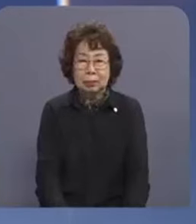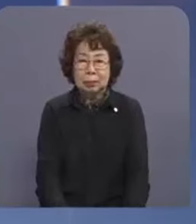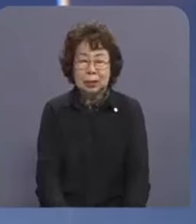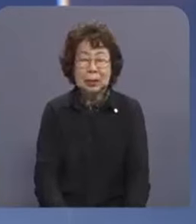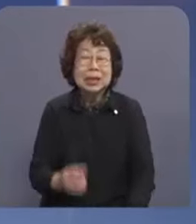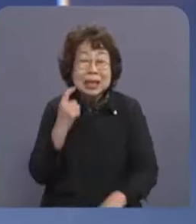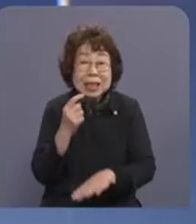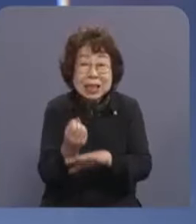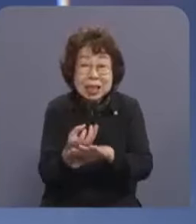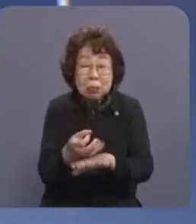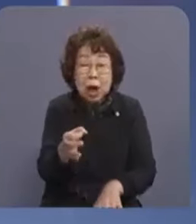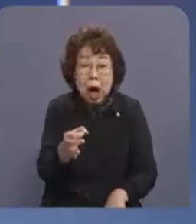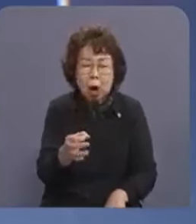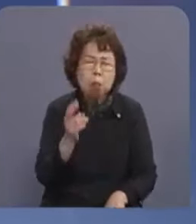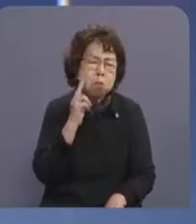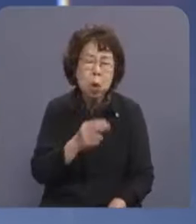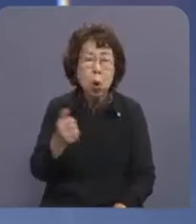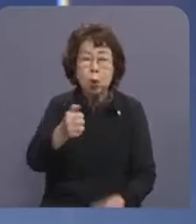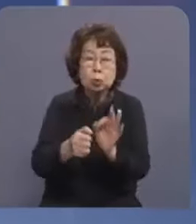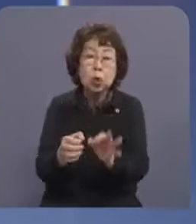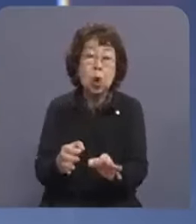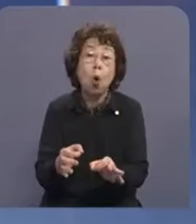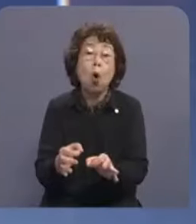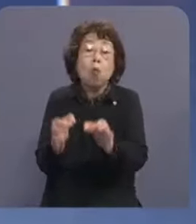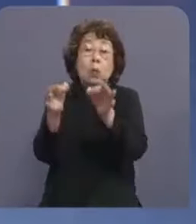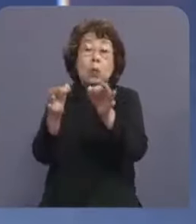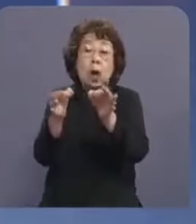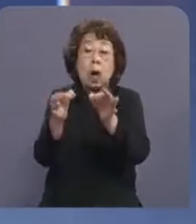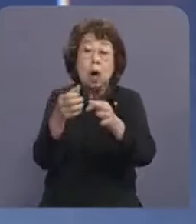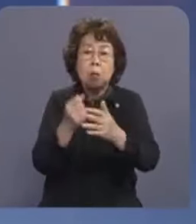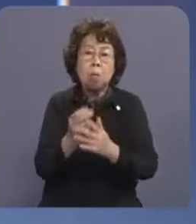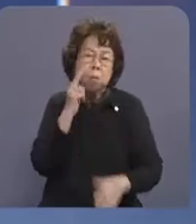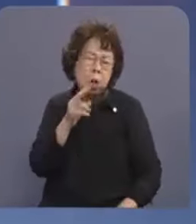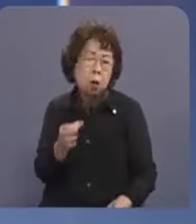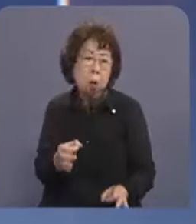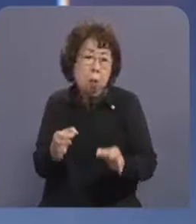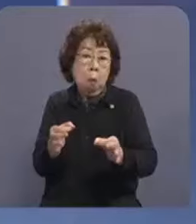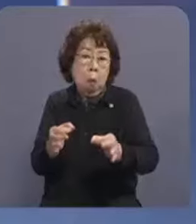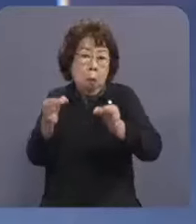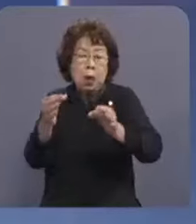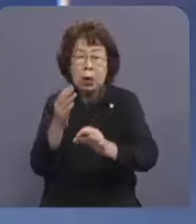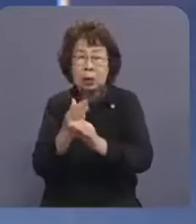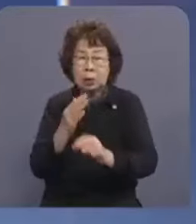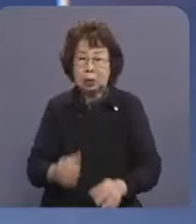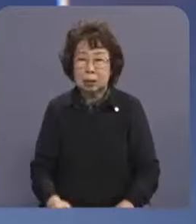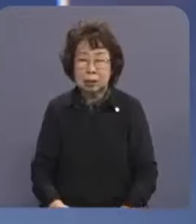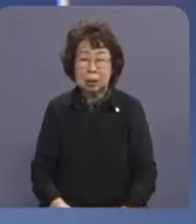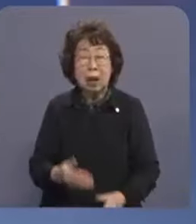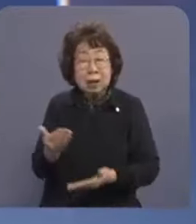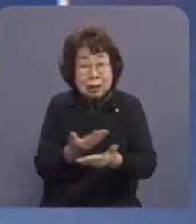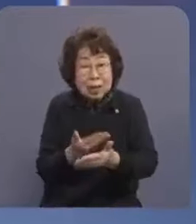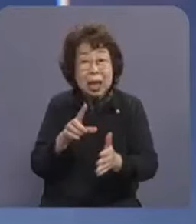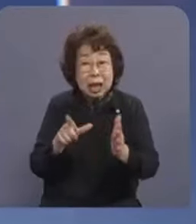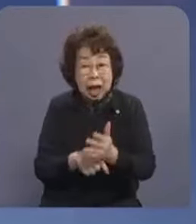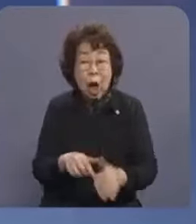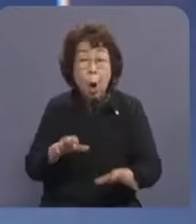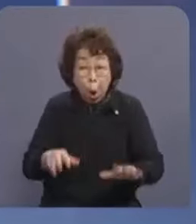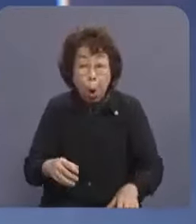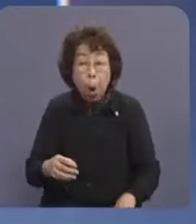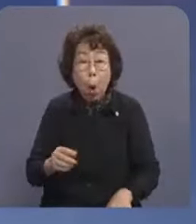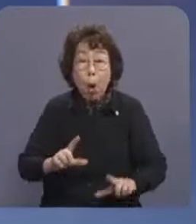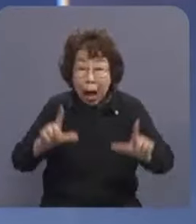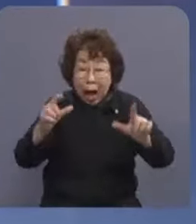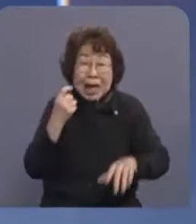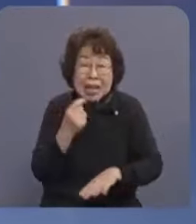금값이 올해 초보다 50% 가까이 오르는 등 고공 행진을 하고 있습니다 한국 거래소에서 거래된 올해 금